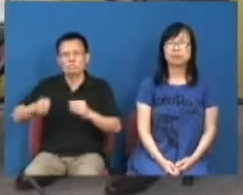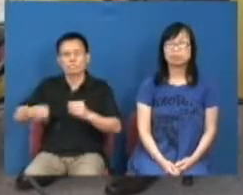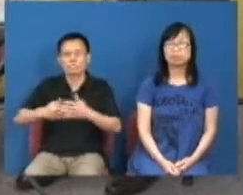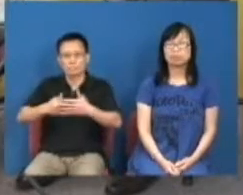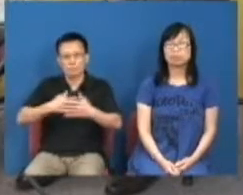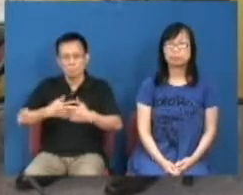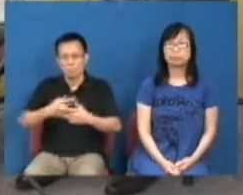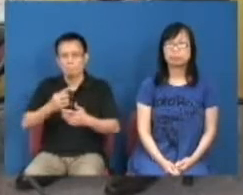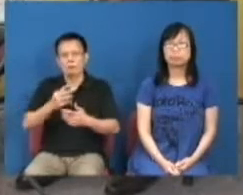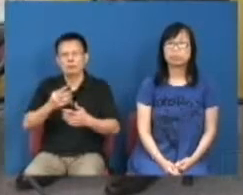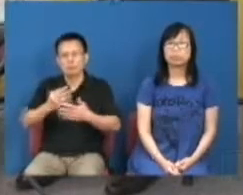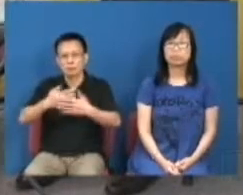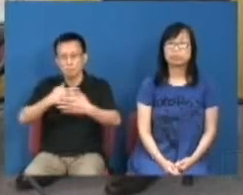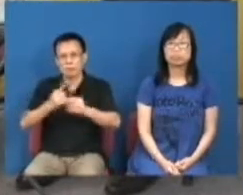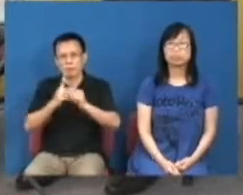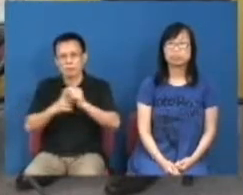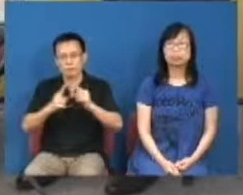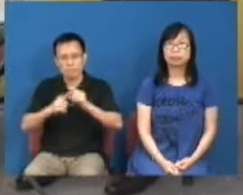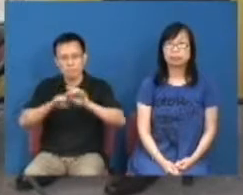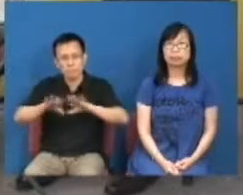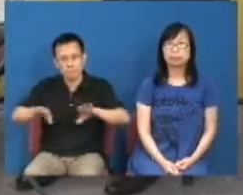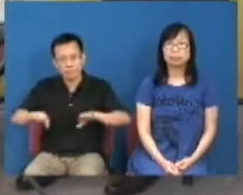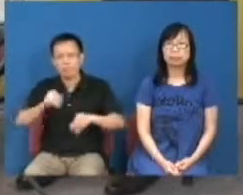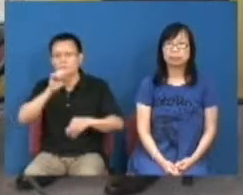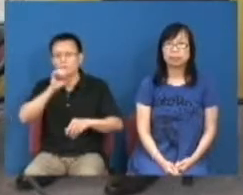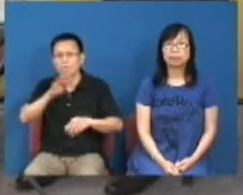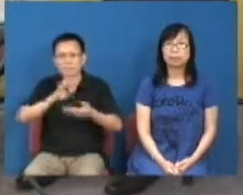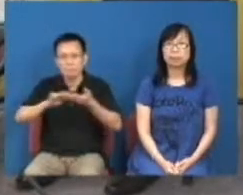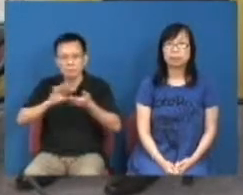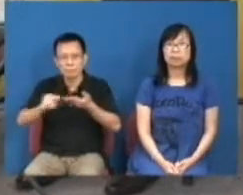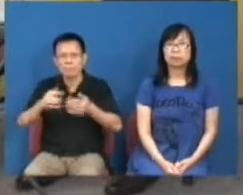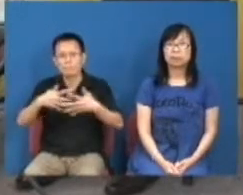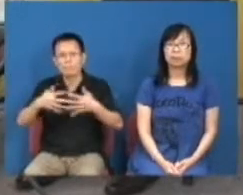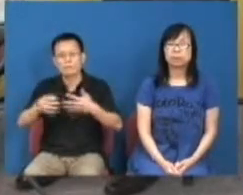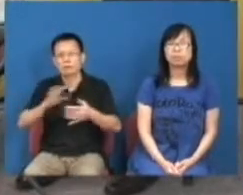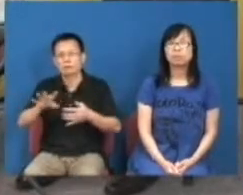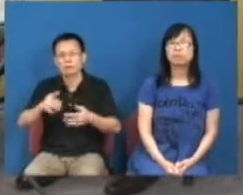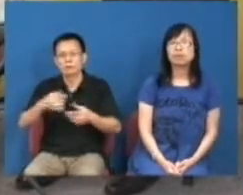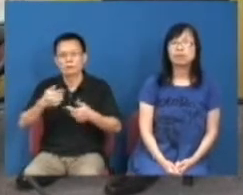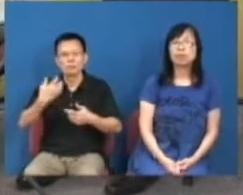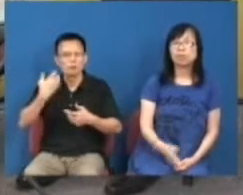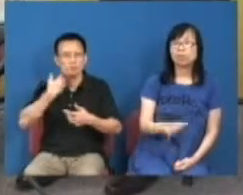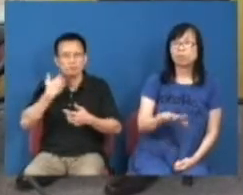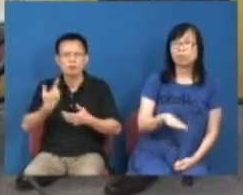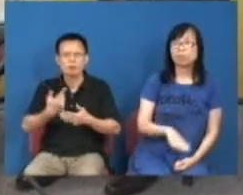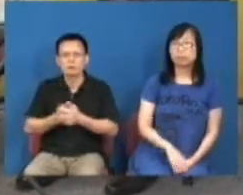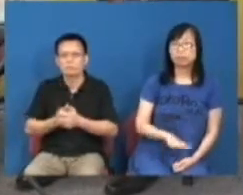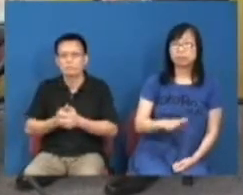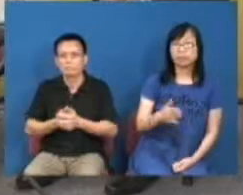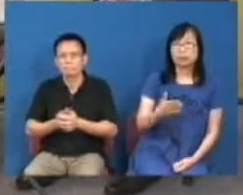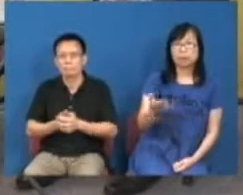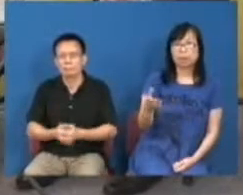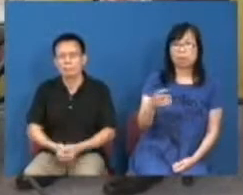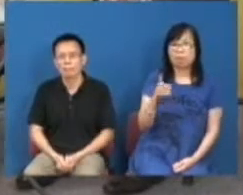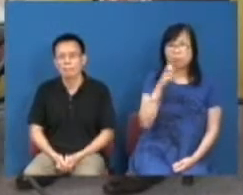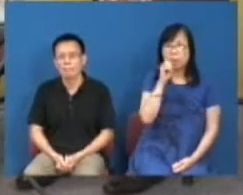洪亮嚇，真係同佢哋講清楚，咁件事就唔會去到咁僵。問題呢個洪亮叫訓練。 不過